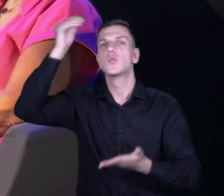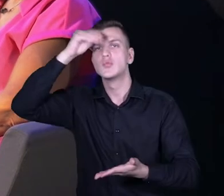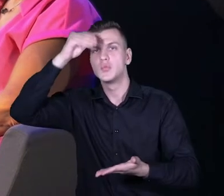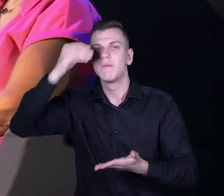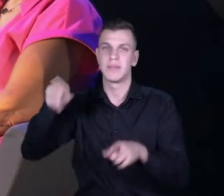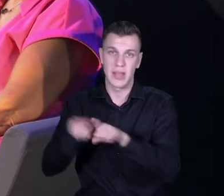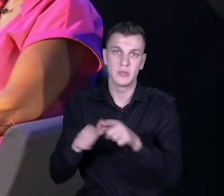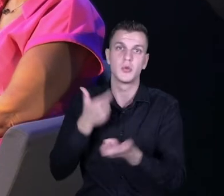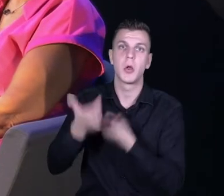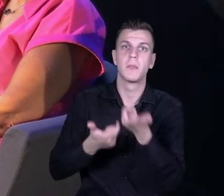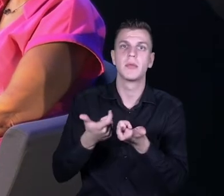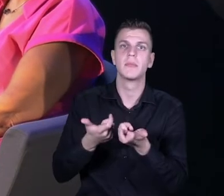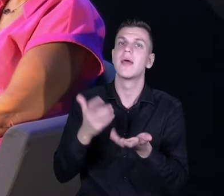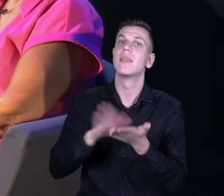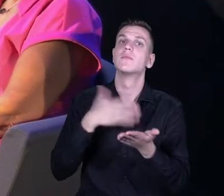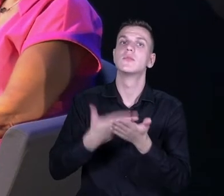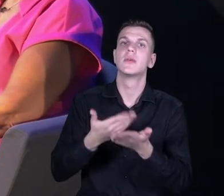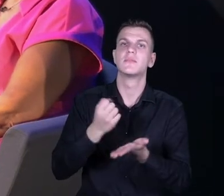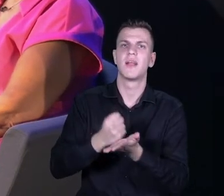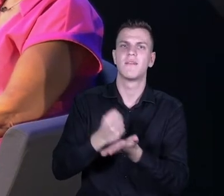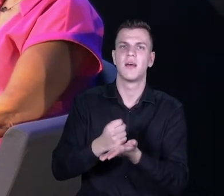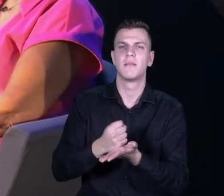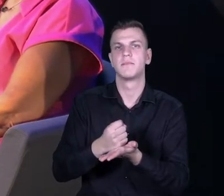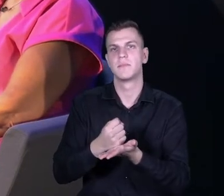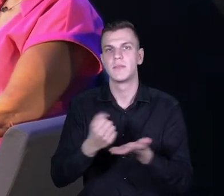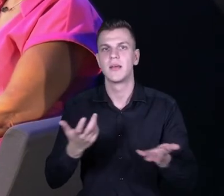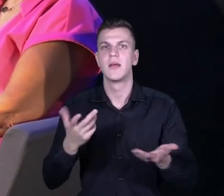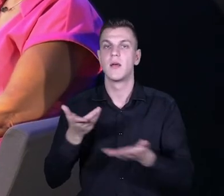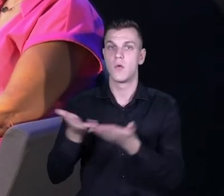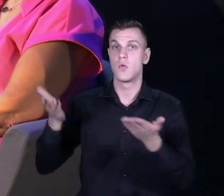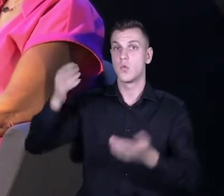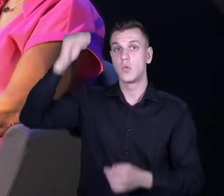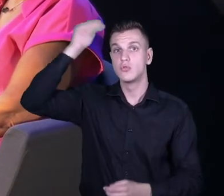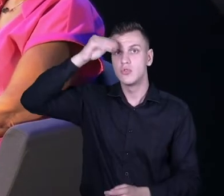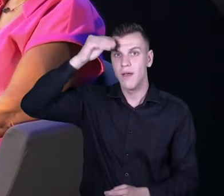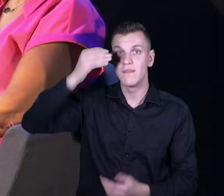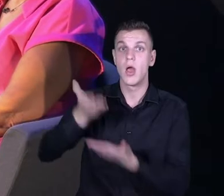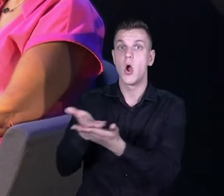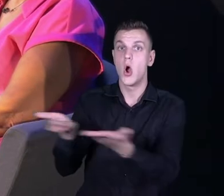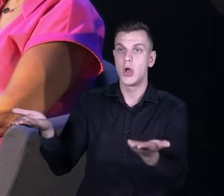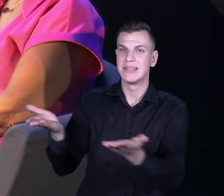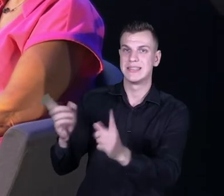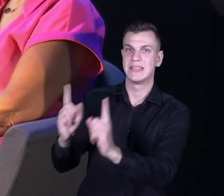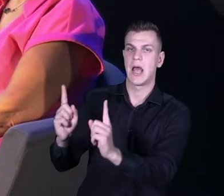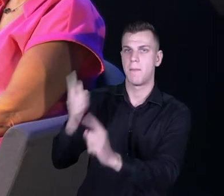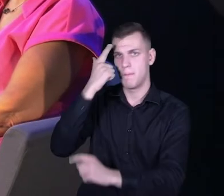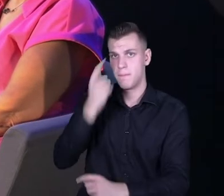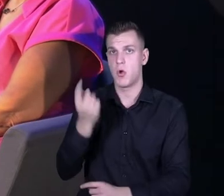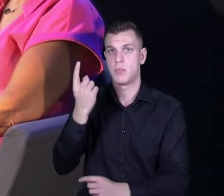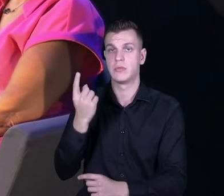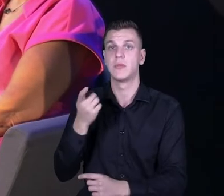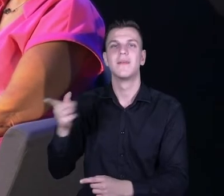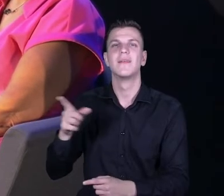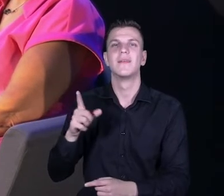wagę przykładamy do sprawstwa. To uczniowie często są inicjatorami pewnych zmian, piszą